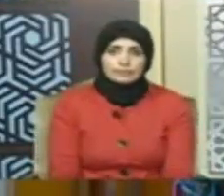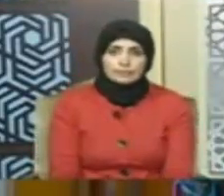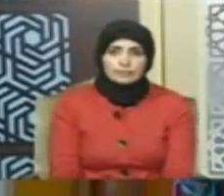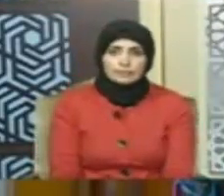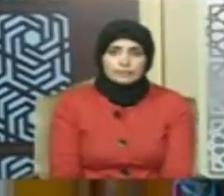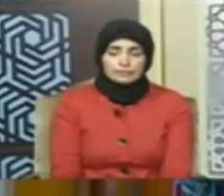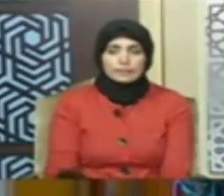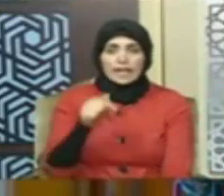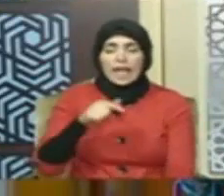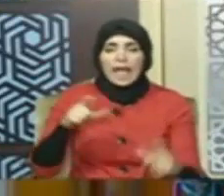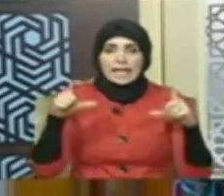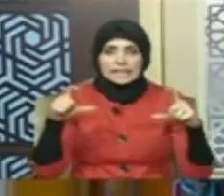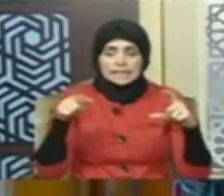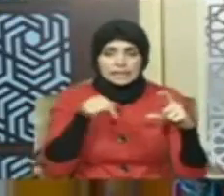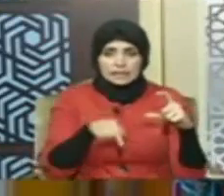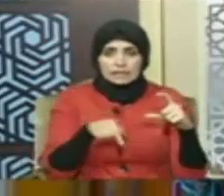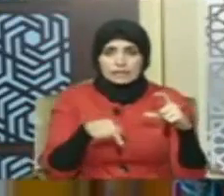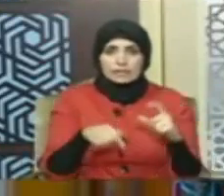فحديثنا